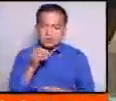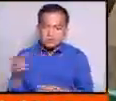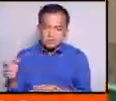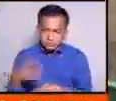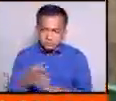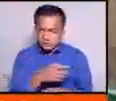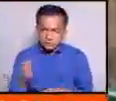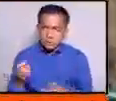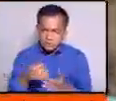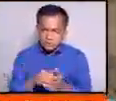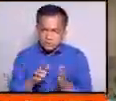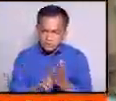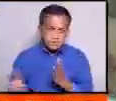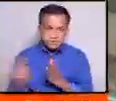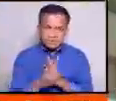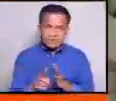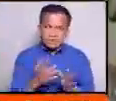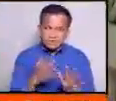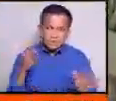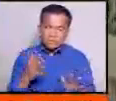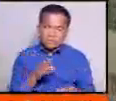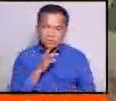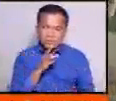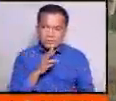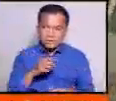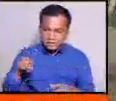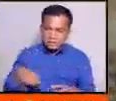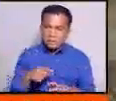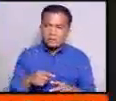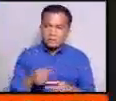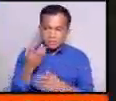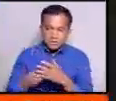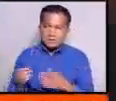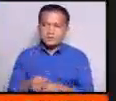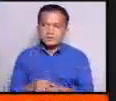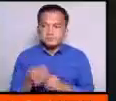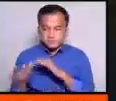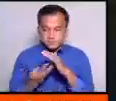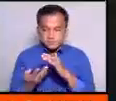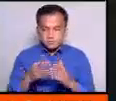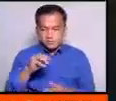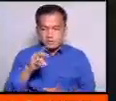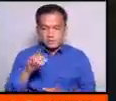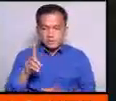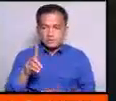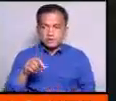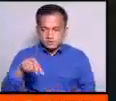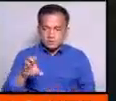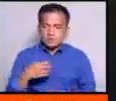na, kauna na naman, doon na naman nagsimula sila ng tubig, kami naman mawawala na naman dito. Ang mga customer naman ng Maynilad sa Quezon